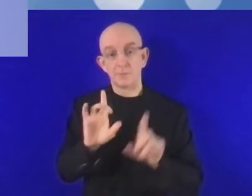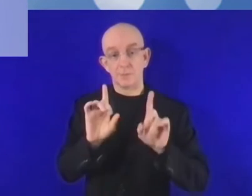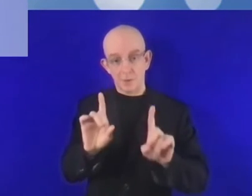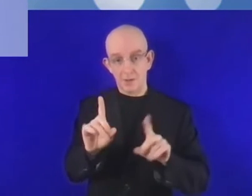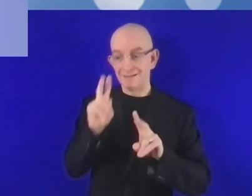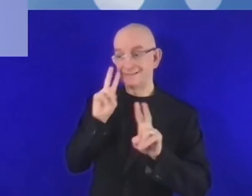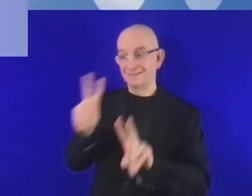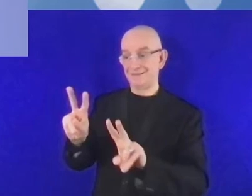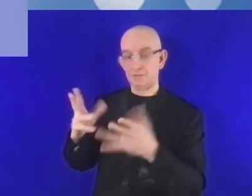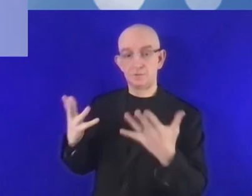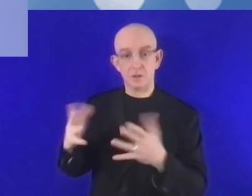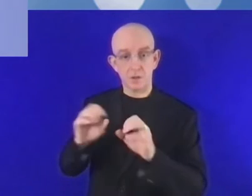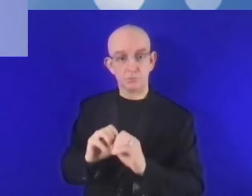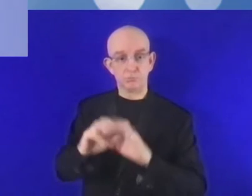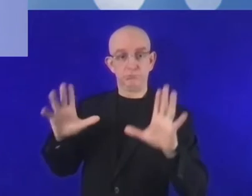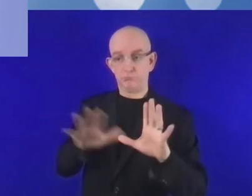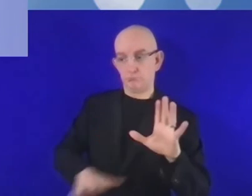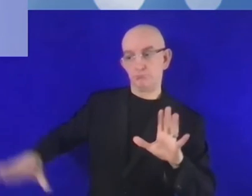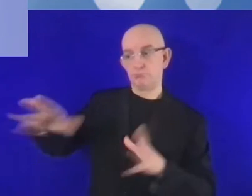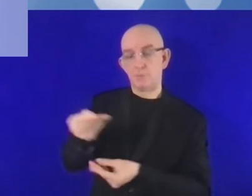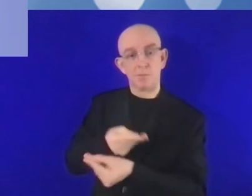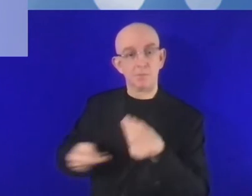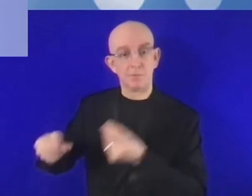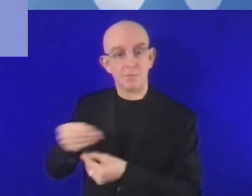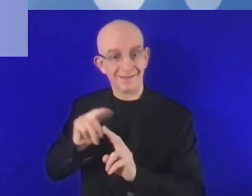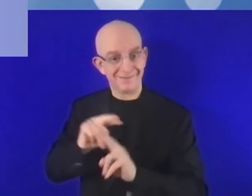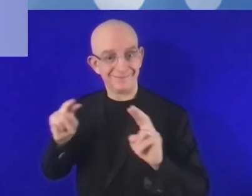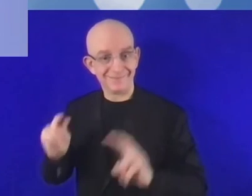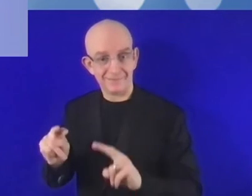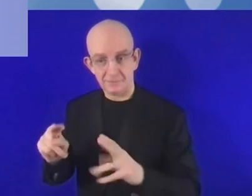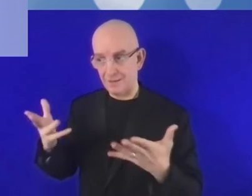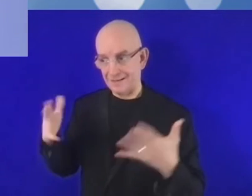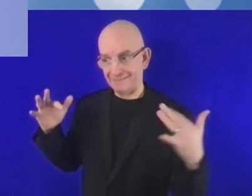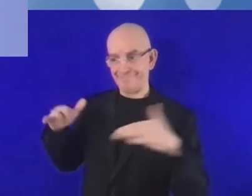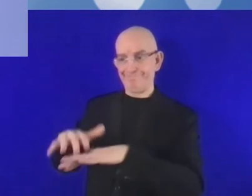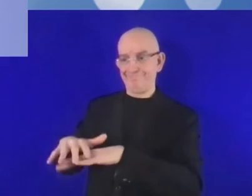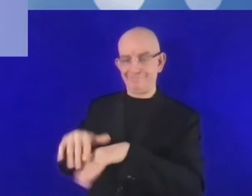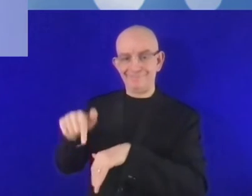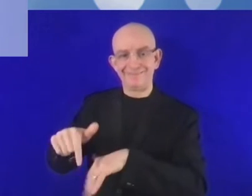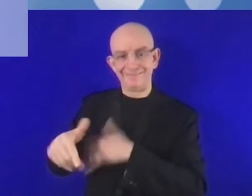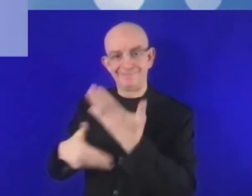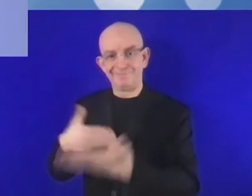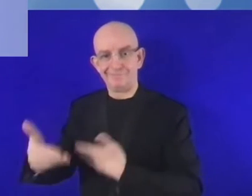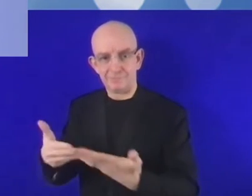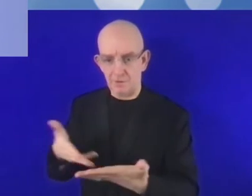средних предприятий. Если мы посмотрим шире на рынок, мы наблюдаем очень много